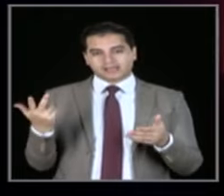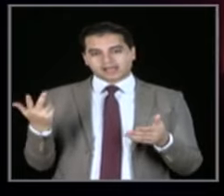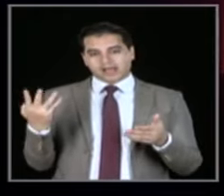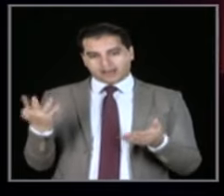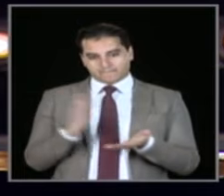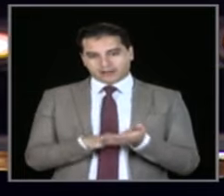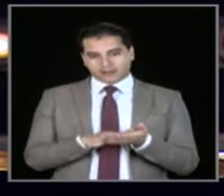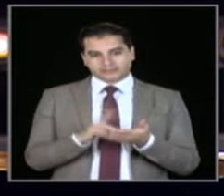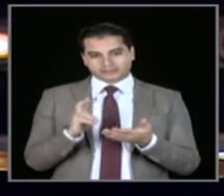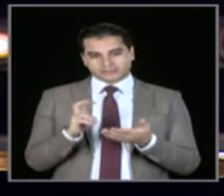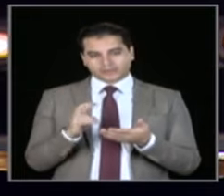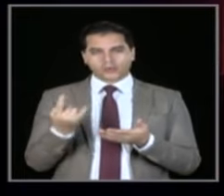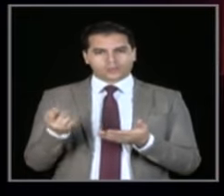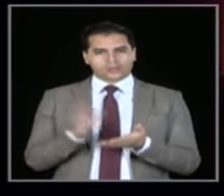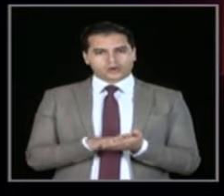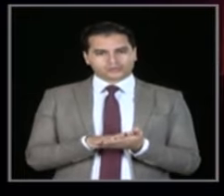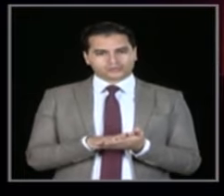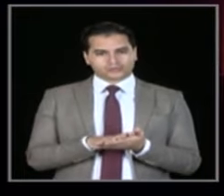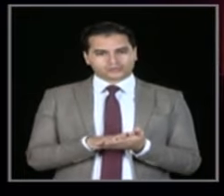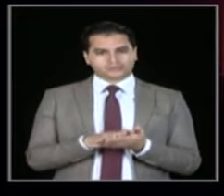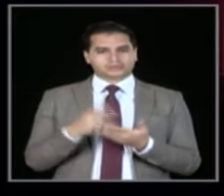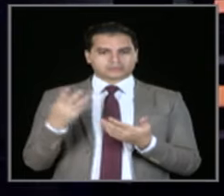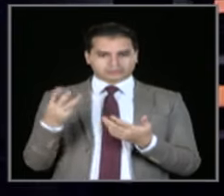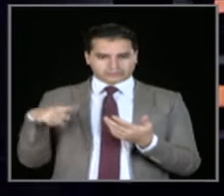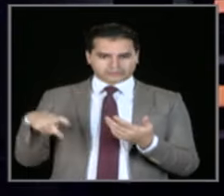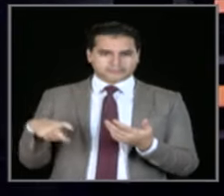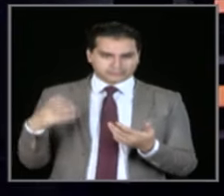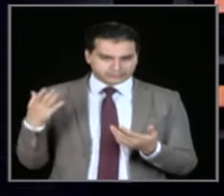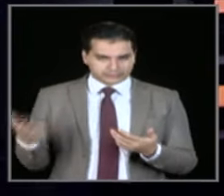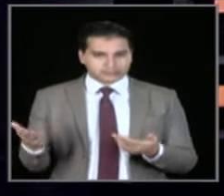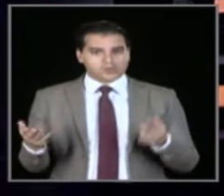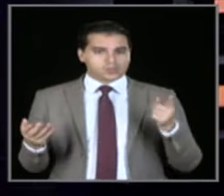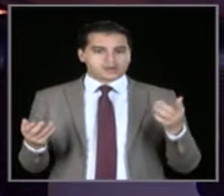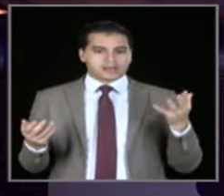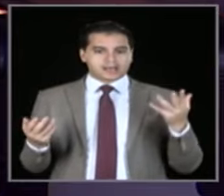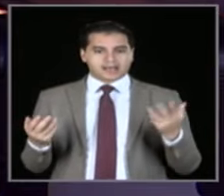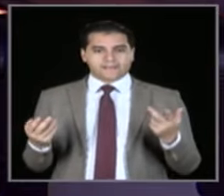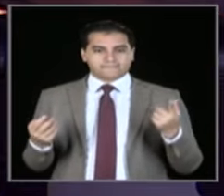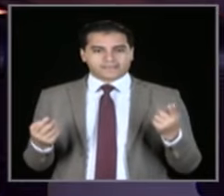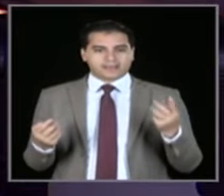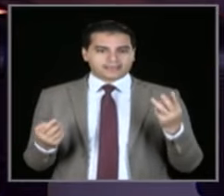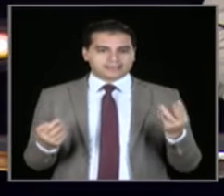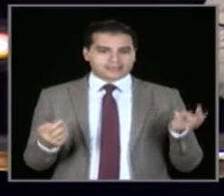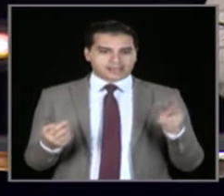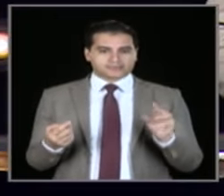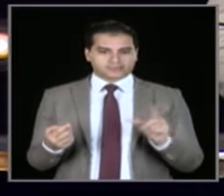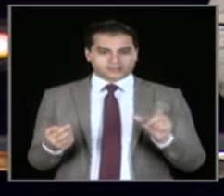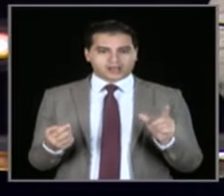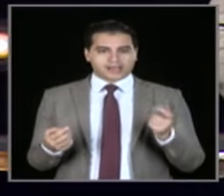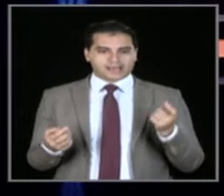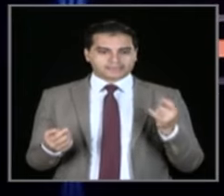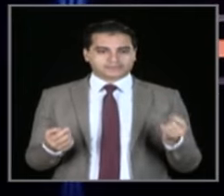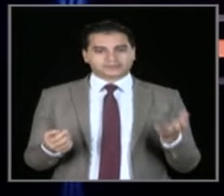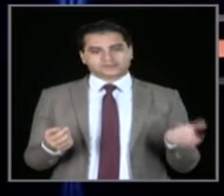4. 4 بقيتوا كام؟ 20 و10 30 يبقى 80. 80. سلمى 3 اجابات صح، كنتوا 50